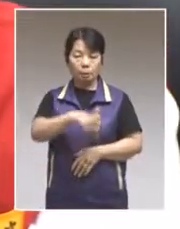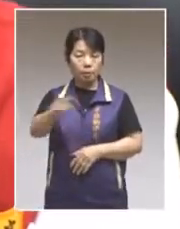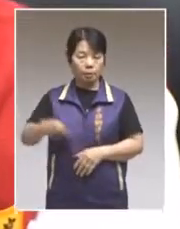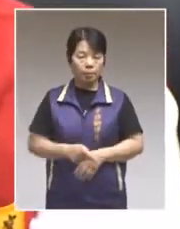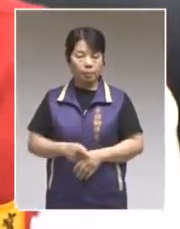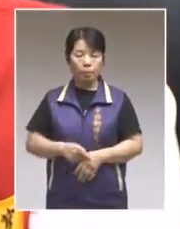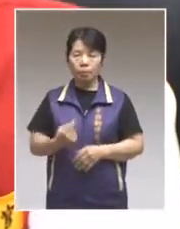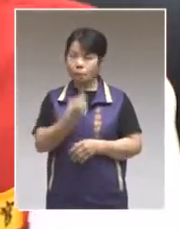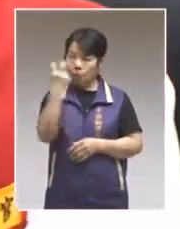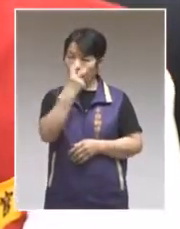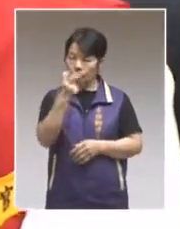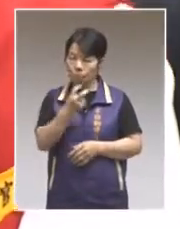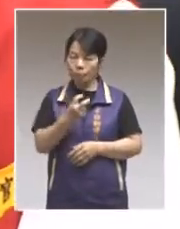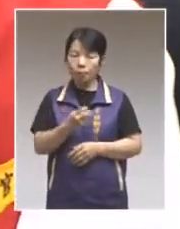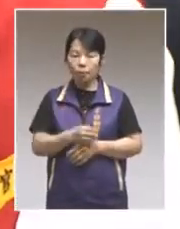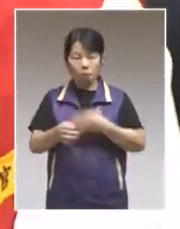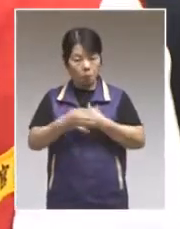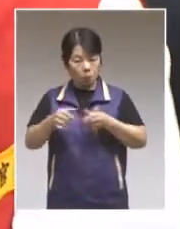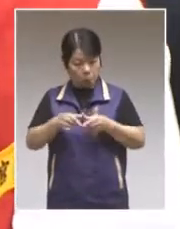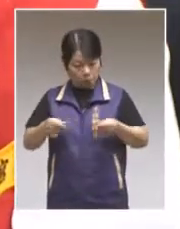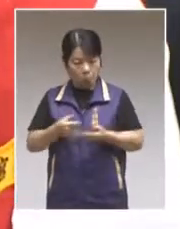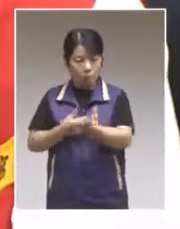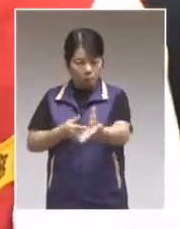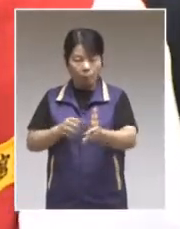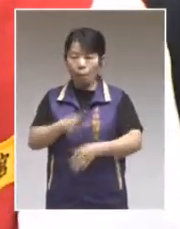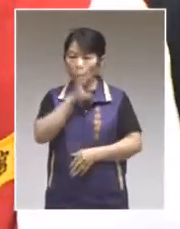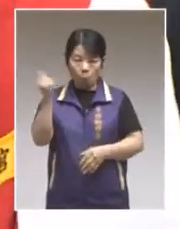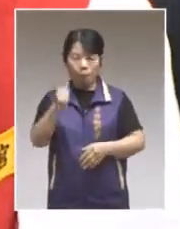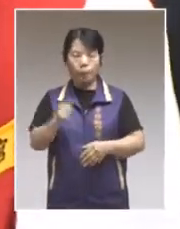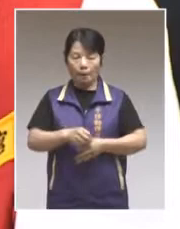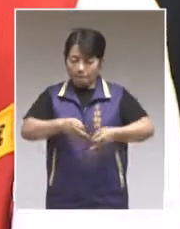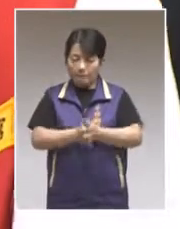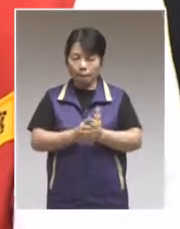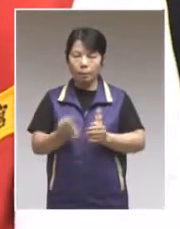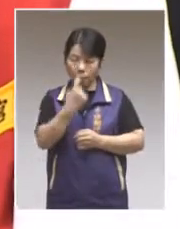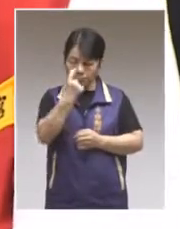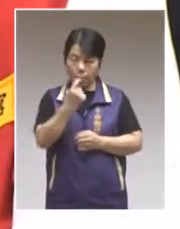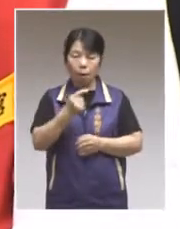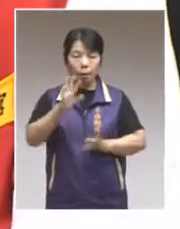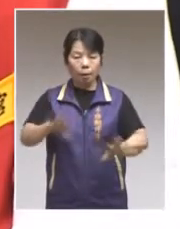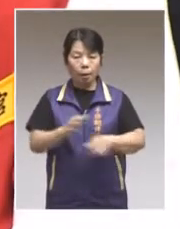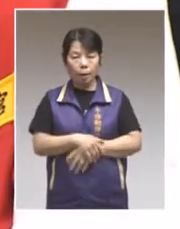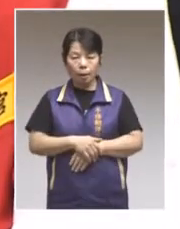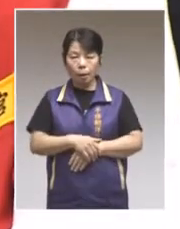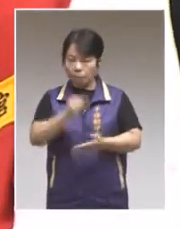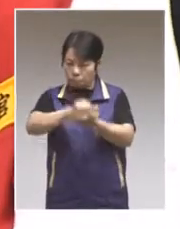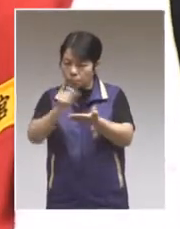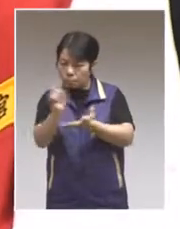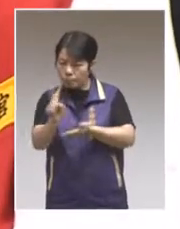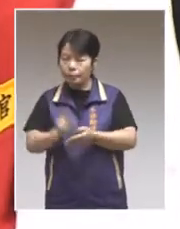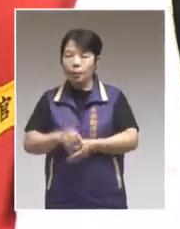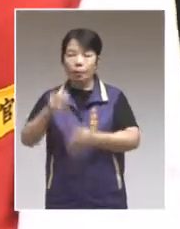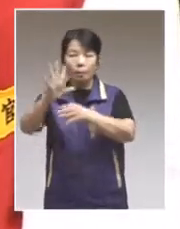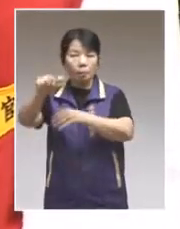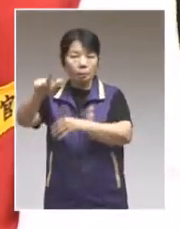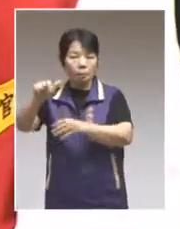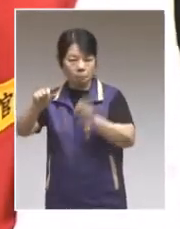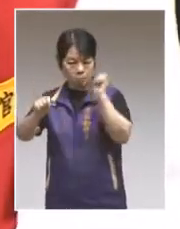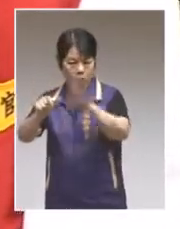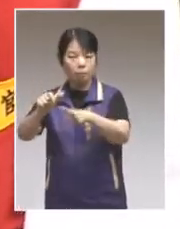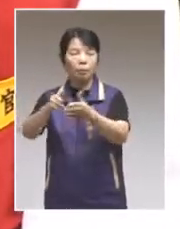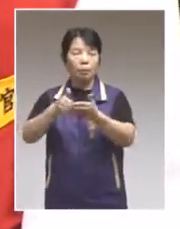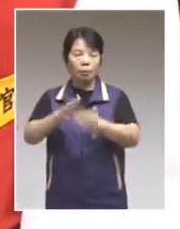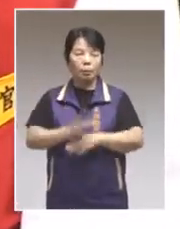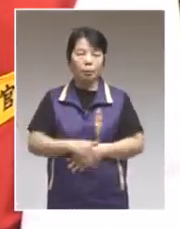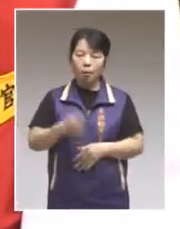试剂，那请回家立刻就验，好，验完结果回报老师。那结果有两种，一种是阳